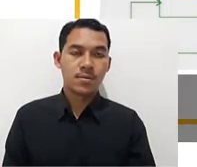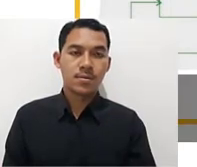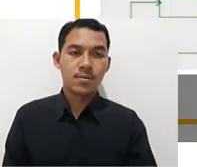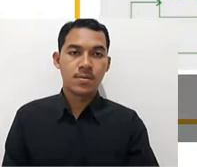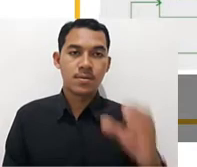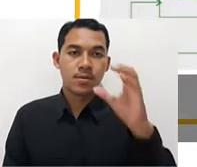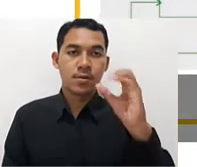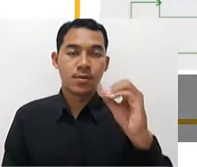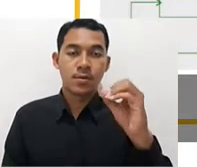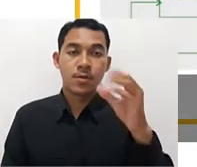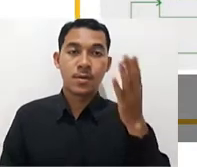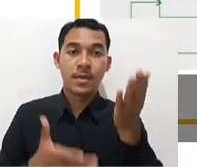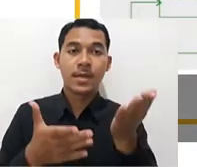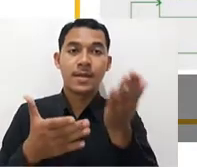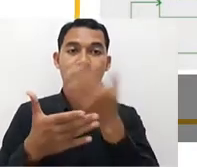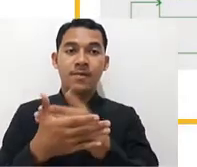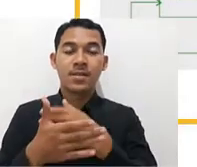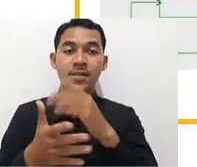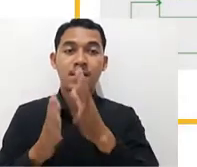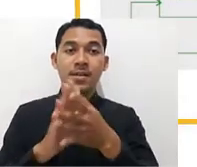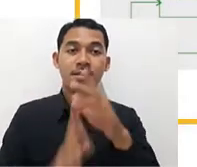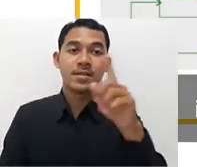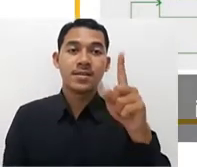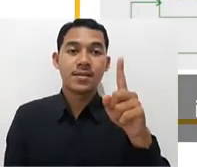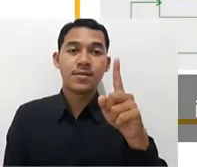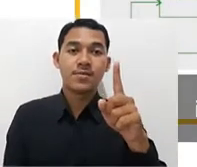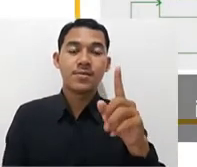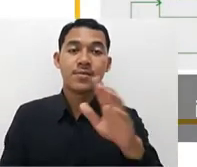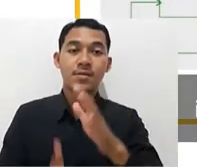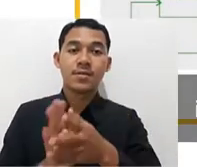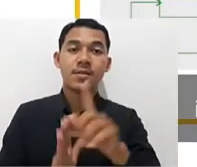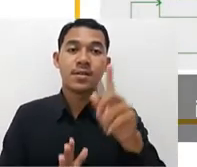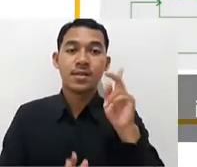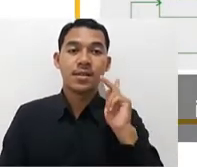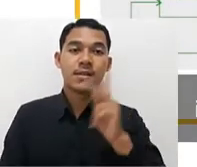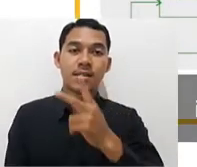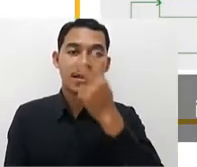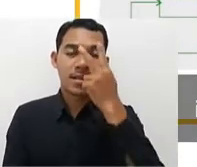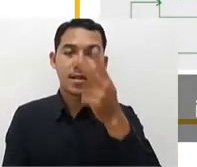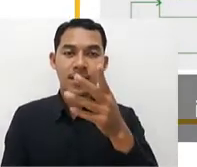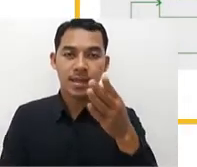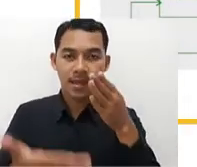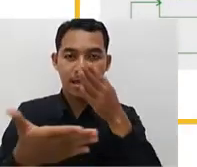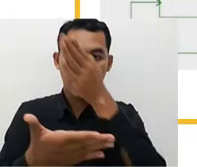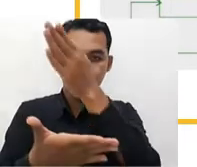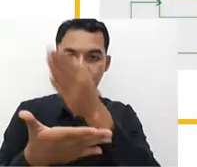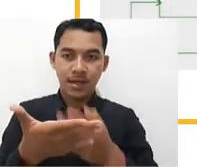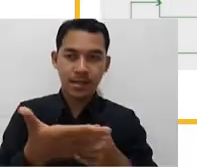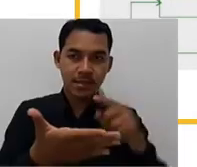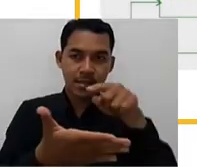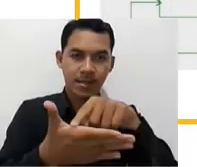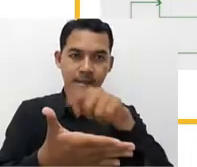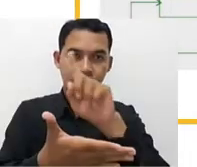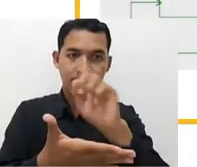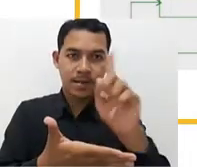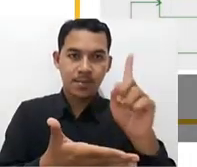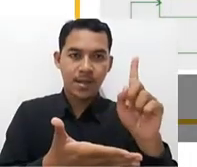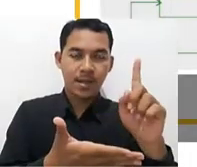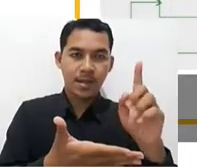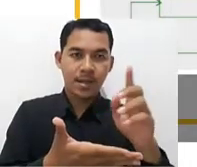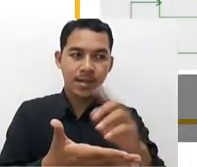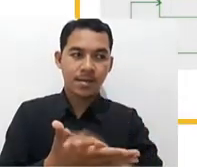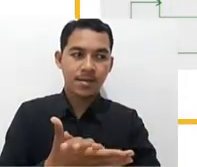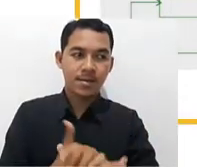0 diinversin, berarti jadi 1, ya kan? Ini jadi 1, kita lihat garisnya kemana aja nih. Set, set, set, set, set, set.